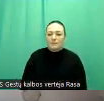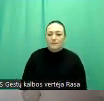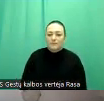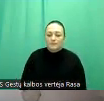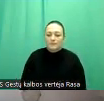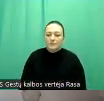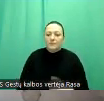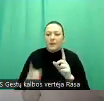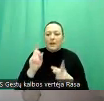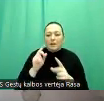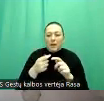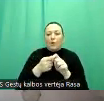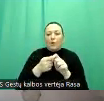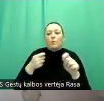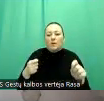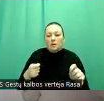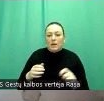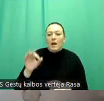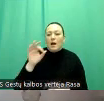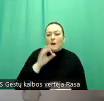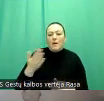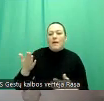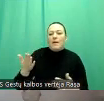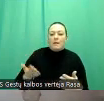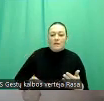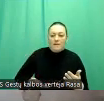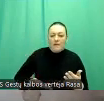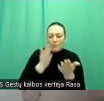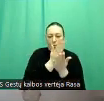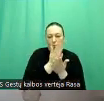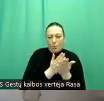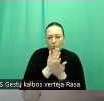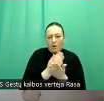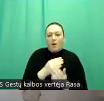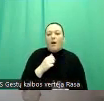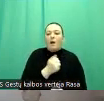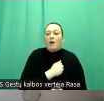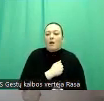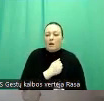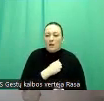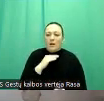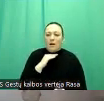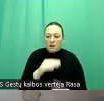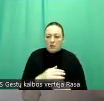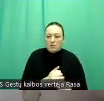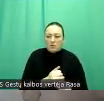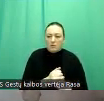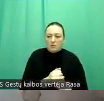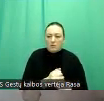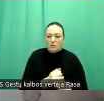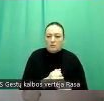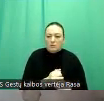Tai jeigu pratęs dėl gyvenimo įgūdžių, tai gaila, aišku, šitą. Okay. Can